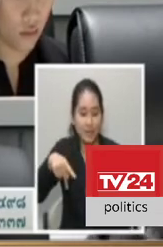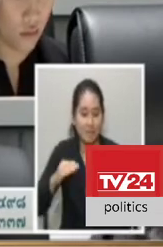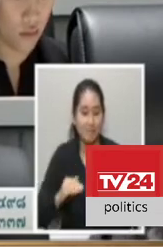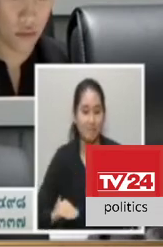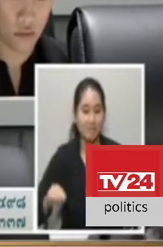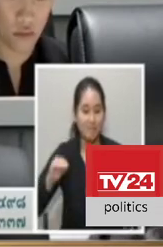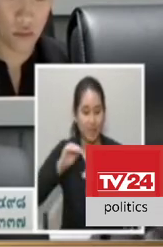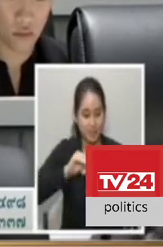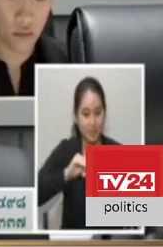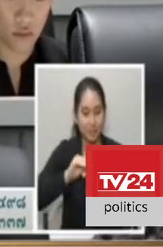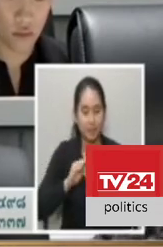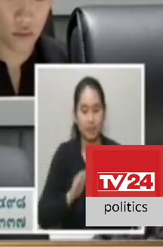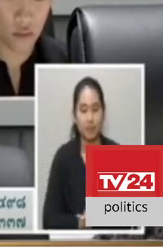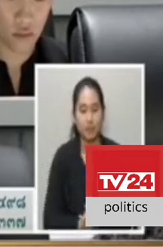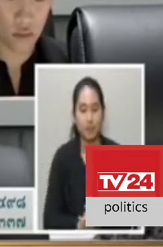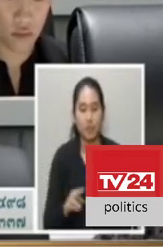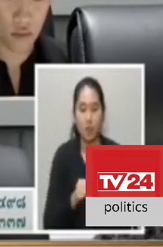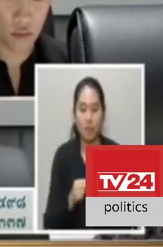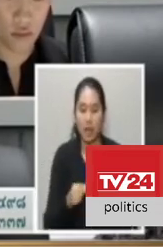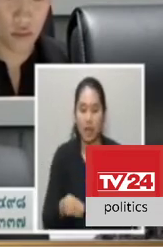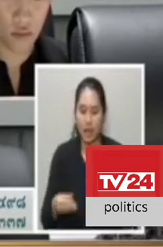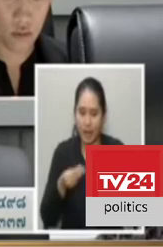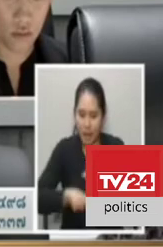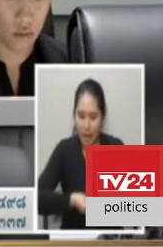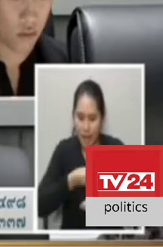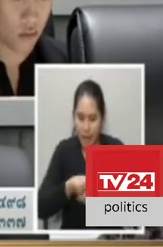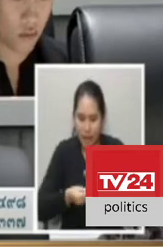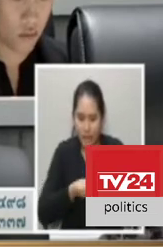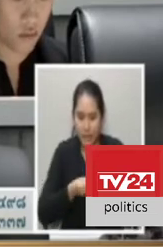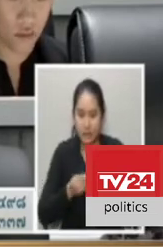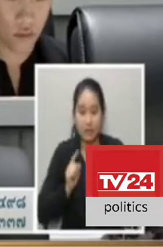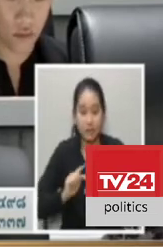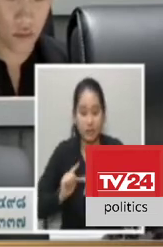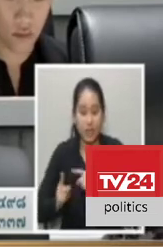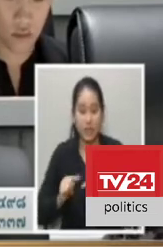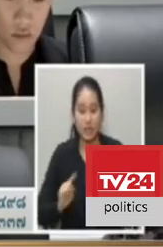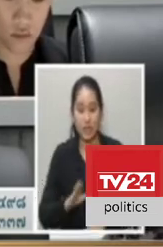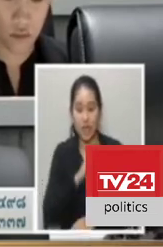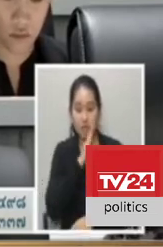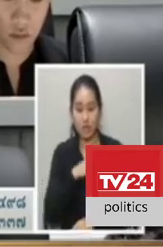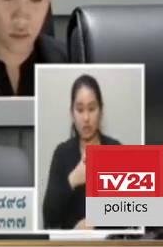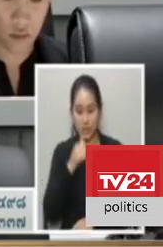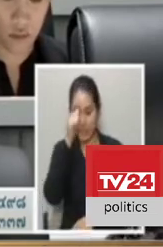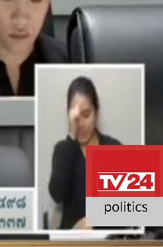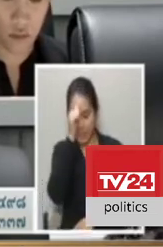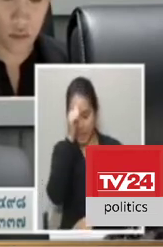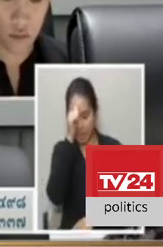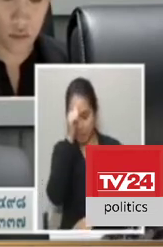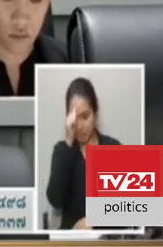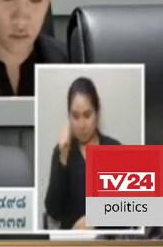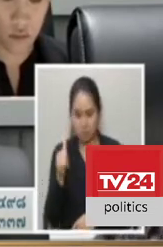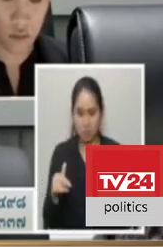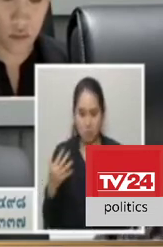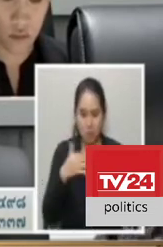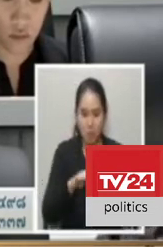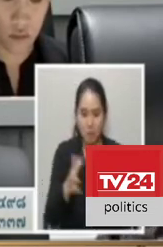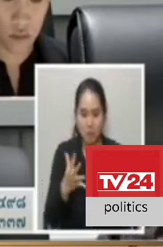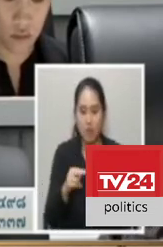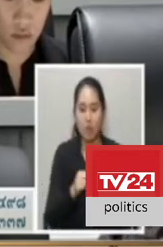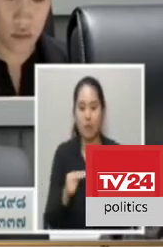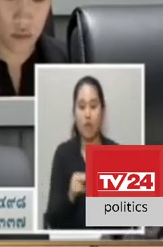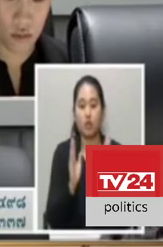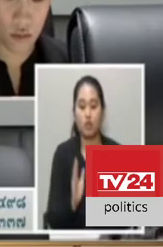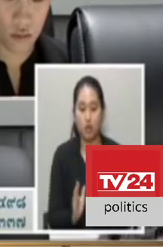ากกว่าครึ่งหนึ่งของโลกการค้าก็จะมีมากขึ้นแต่ถ้าขาดอินเดียไปค่ะ GDP ลดลงอย่างมากผู้บริโภคก็จะน้อยล